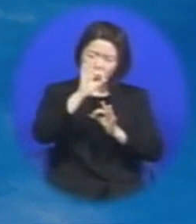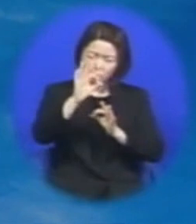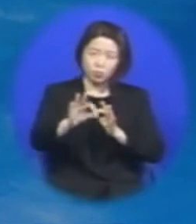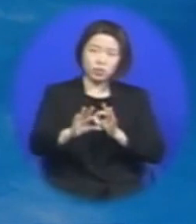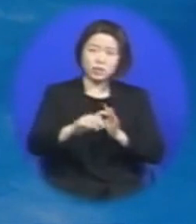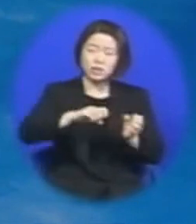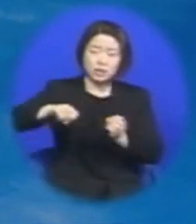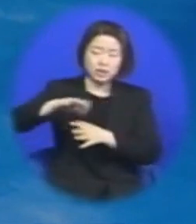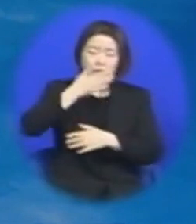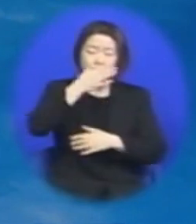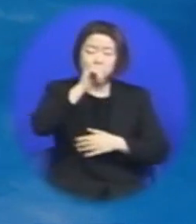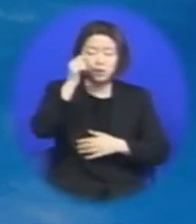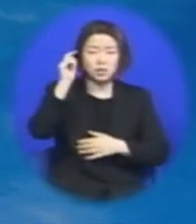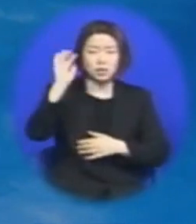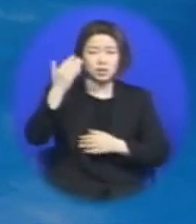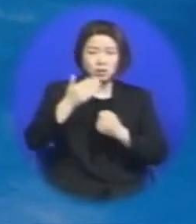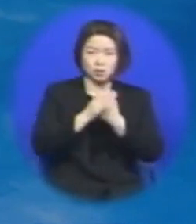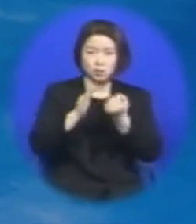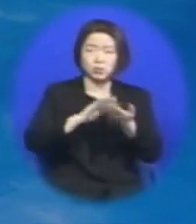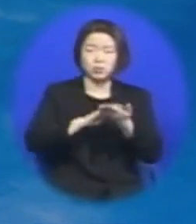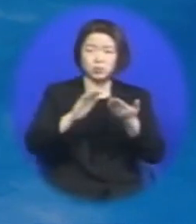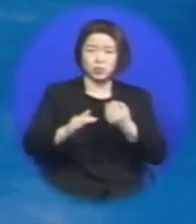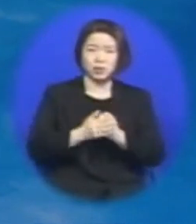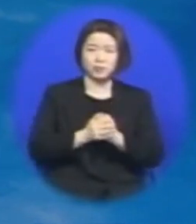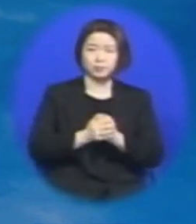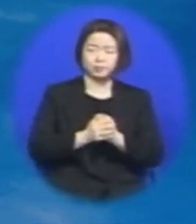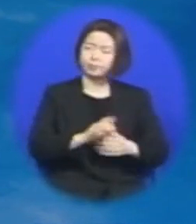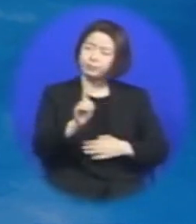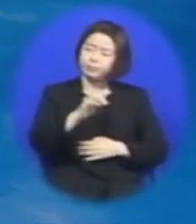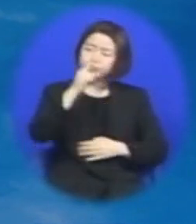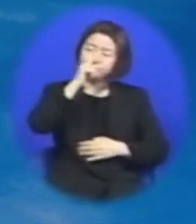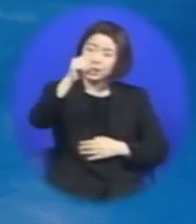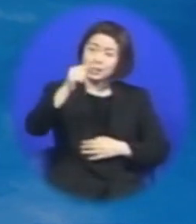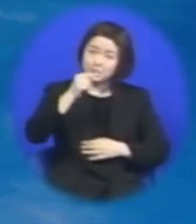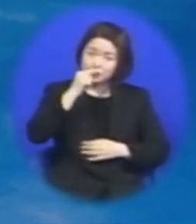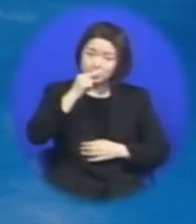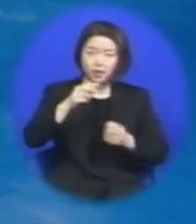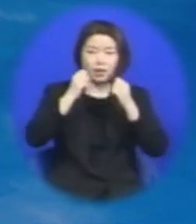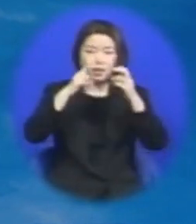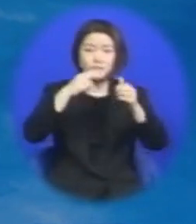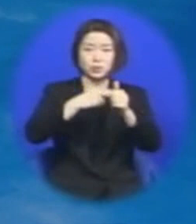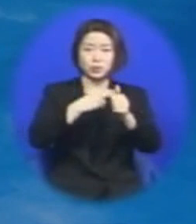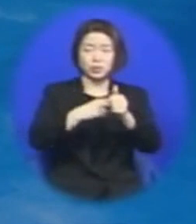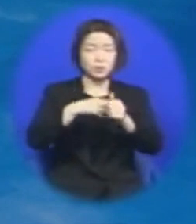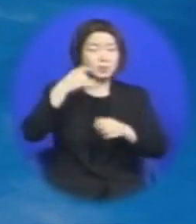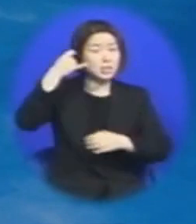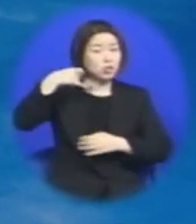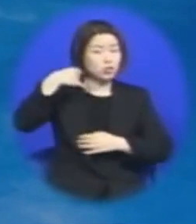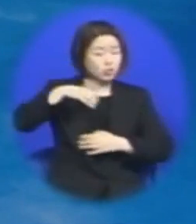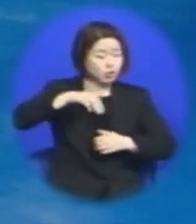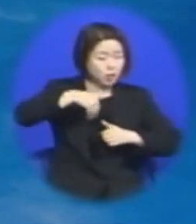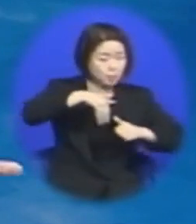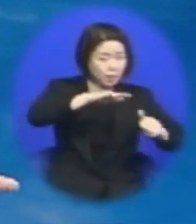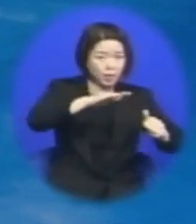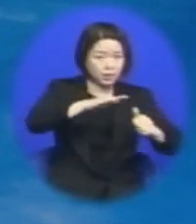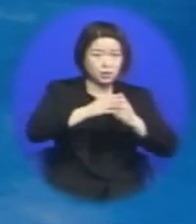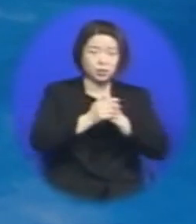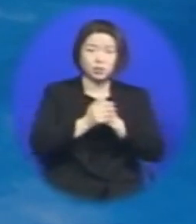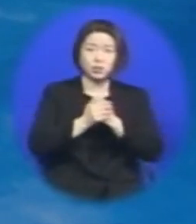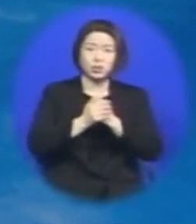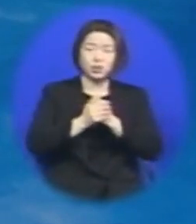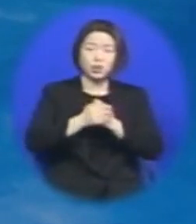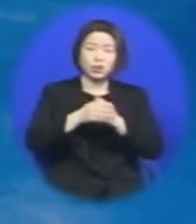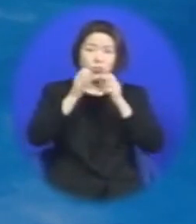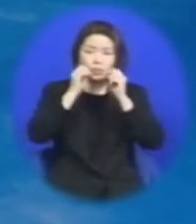것입니까 어느 서양 선교사님이 중국에 처음 복음을 전하러 파송을 받아 갔을 때 중국에 성경이